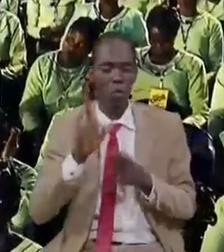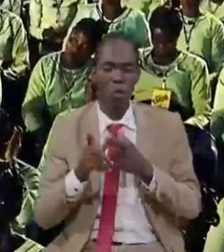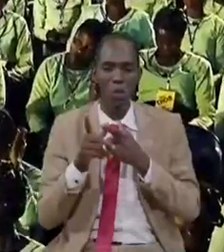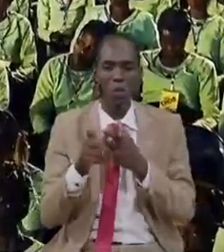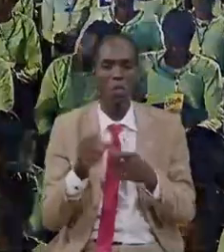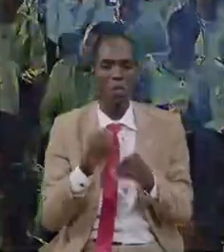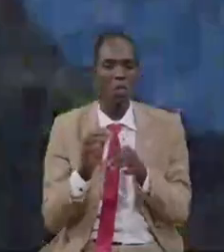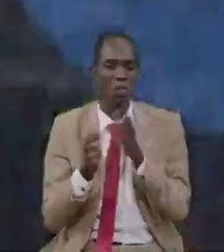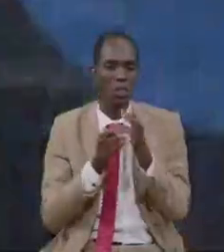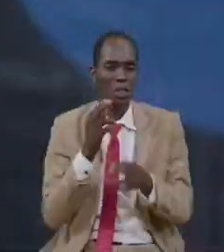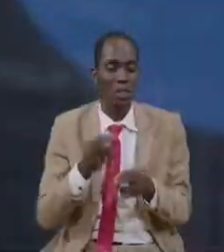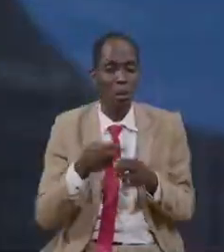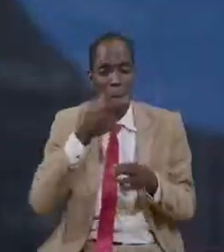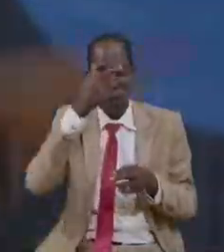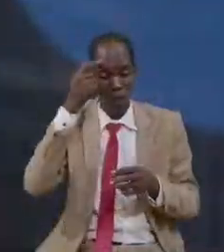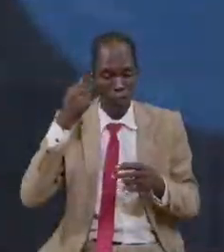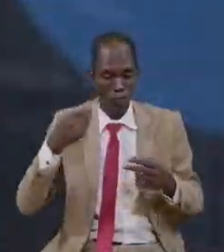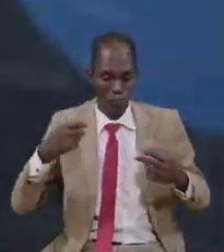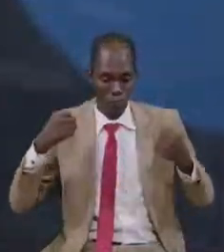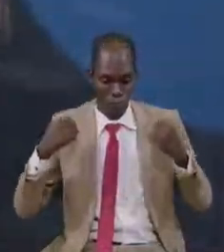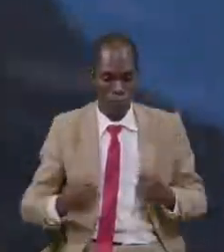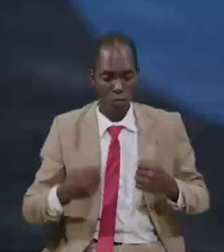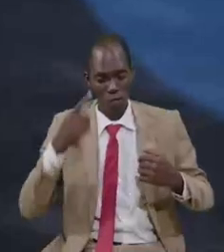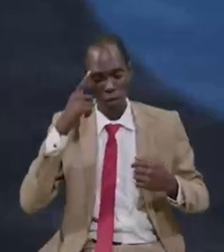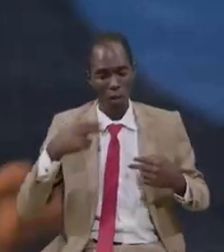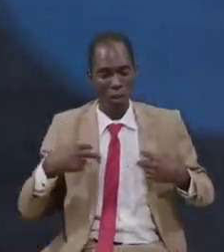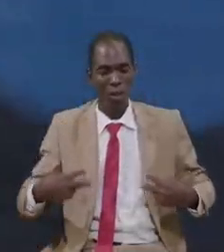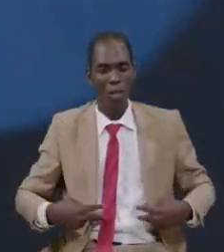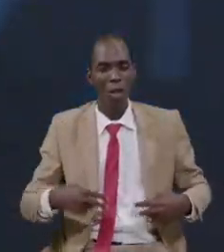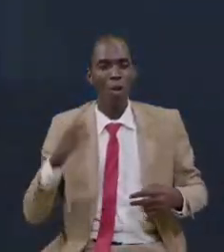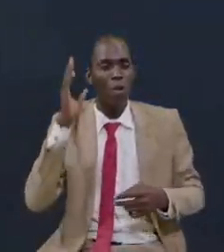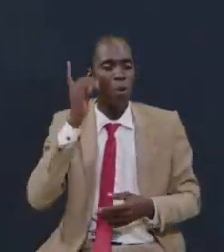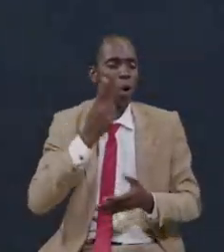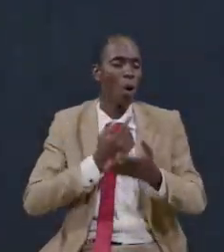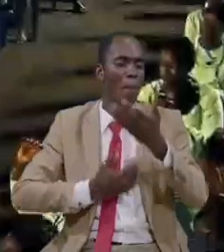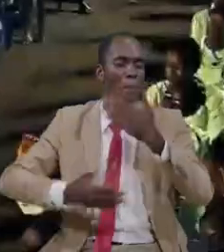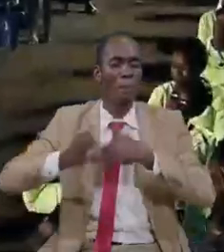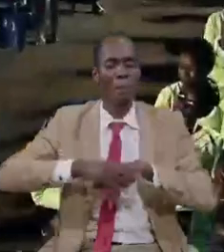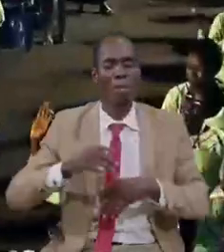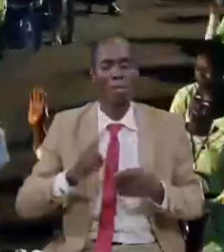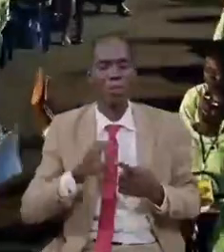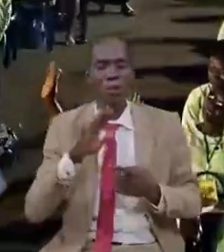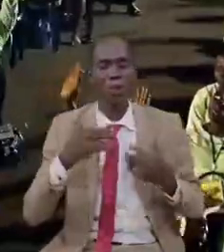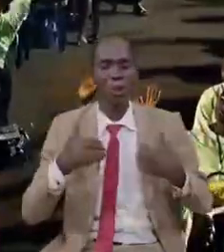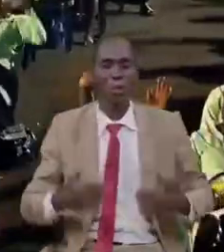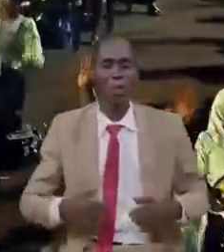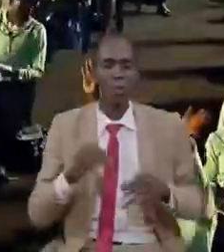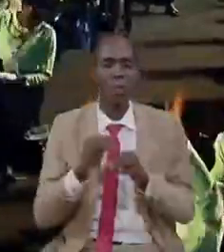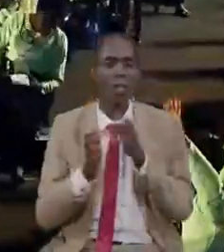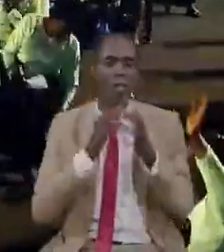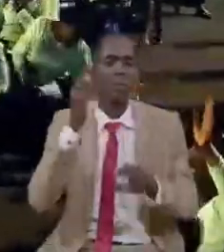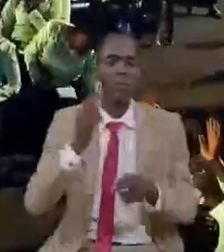Parce que la force physique reviendra dans ton corps au nom de Jésus.